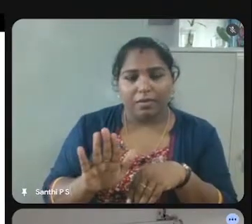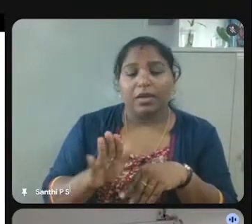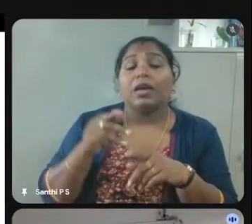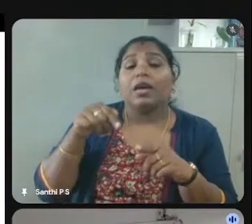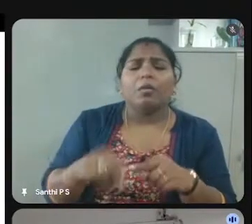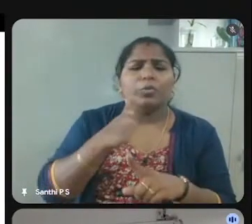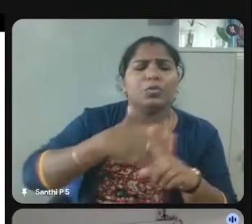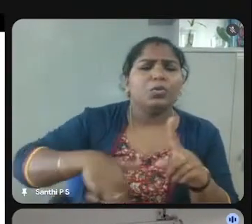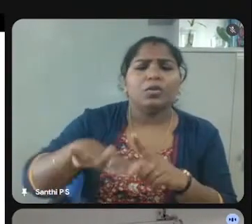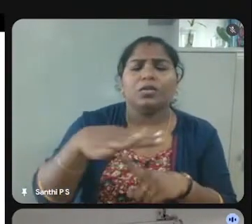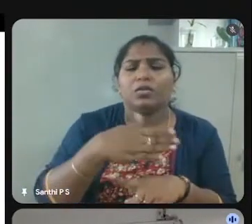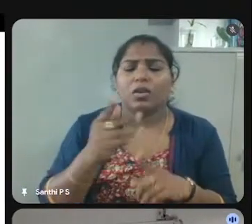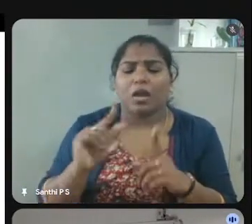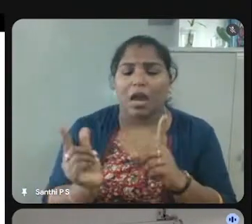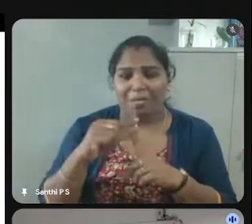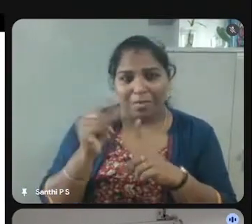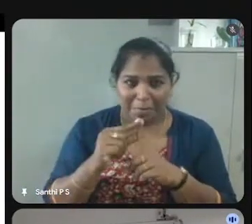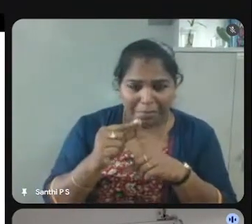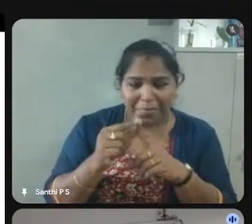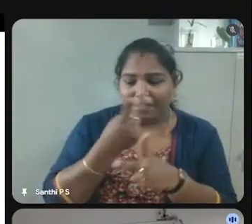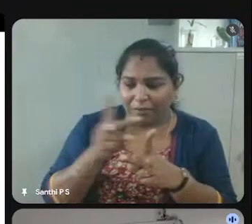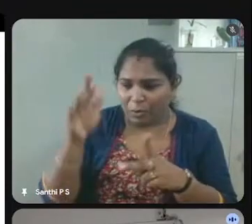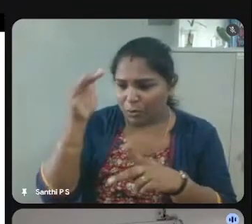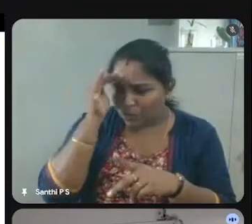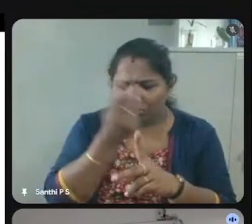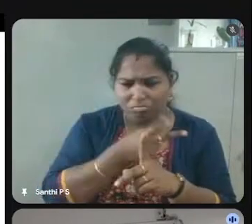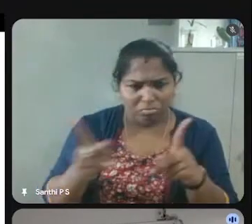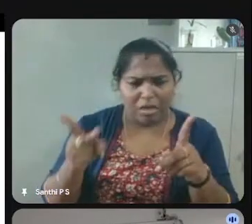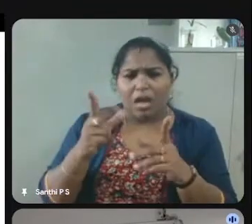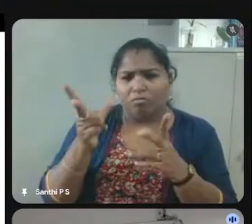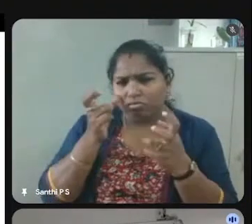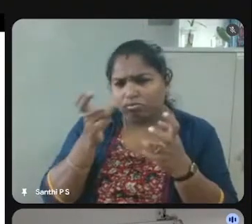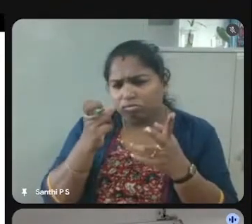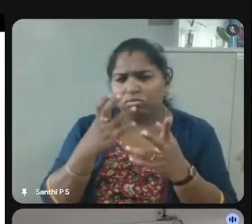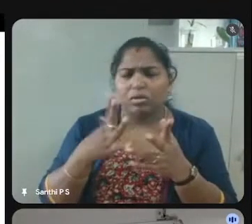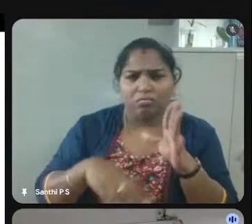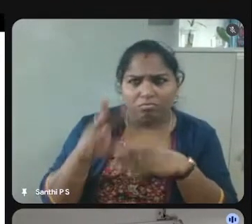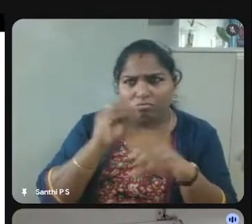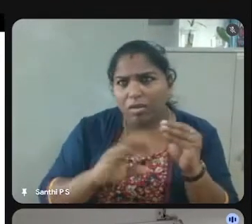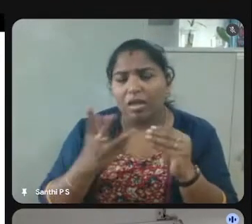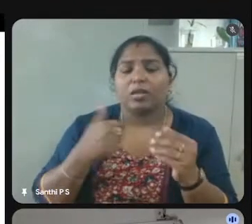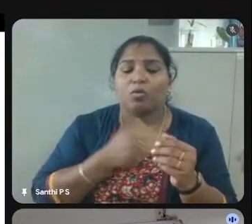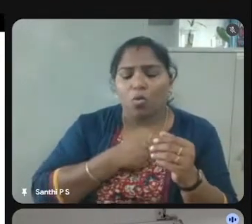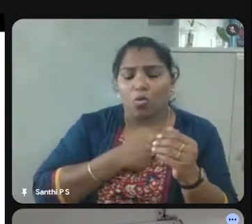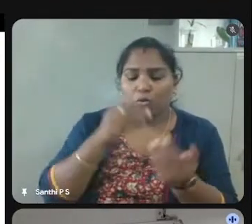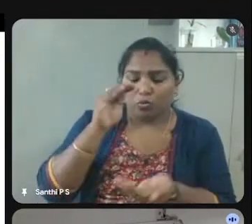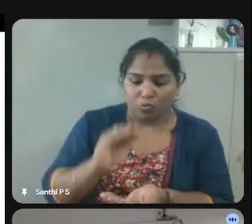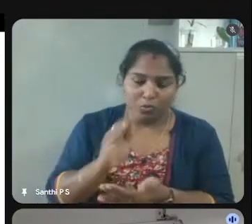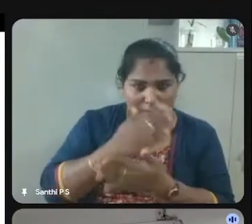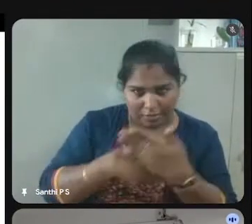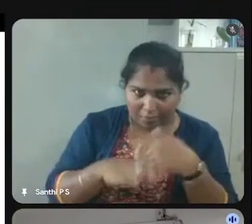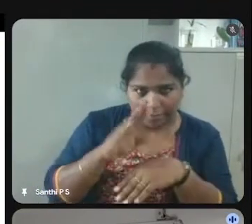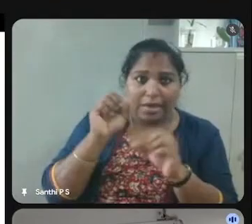കാലഘട്ടത്തില് എപ്പോഴും അപ്ഡേറ്റഡ് ആയിട്ടിരിക്കുക, അല്ലെങ്കിൽ പുതിയ പുതിയ കാര്യങ്ങളെ കുറിച്ച് നമ്മുടെ കുഞ്ഞിന്റെ ഭിന്നശേഷിയാണെന്നുണ്ടെങ്കിലും